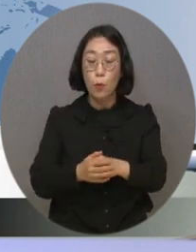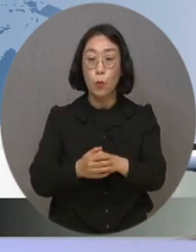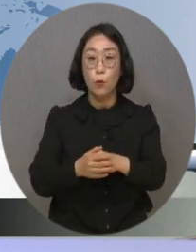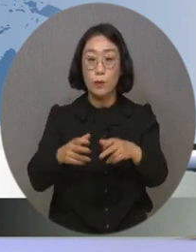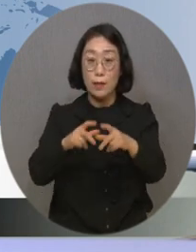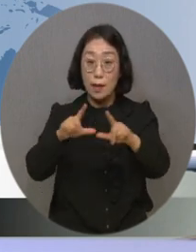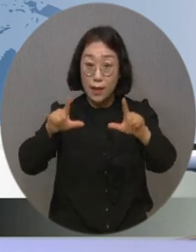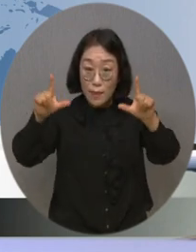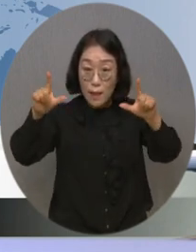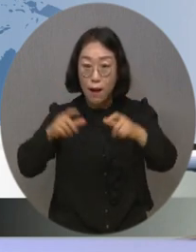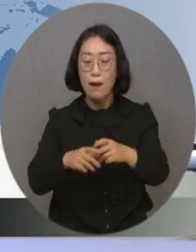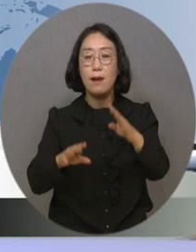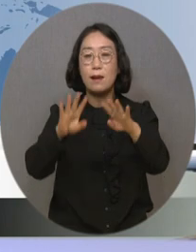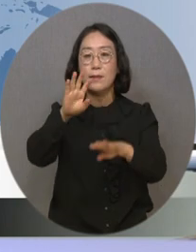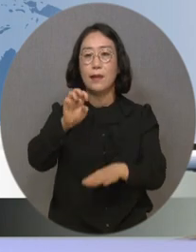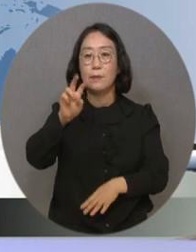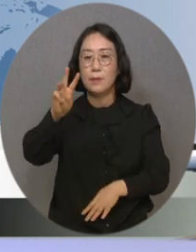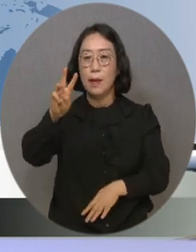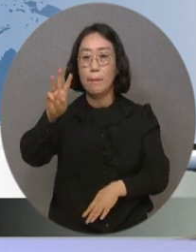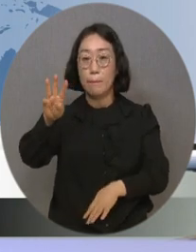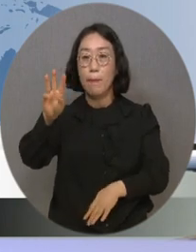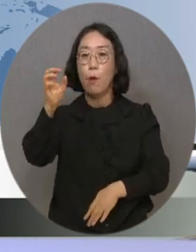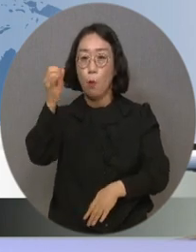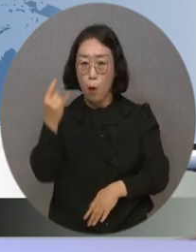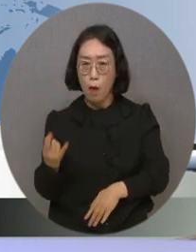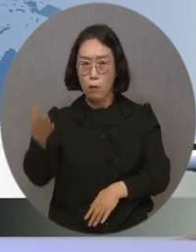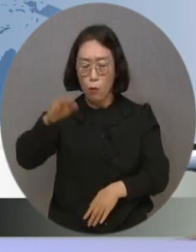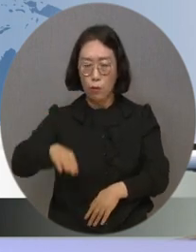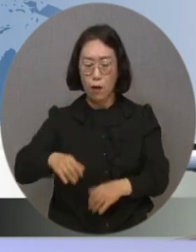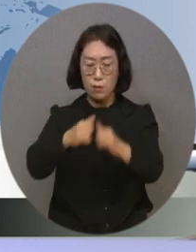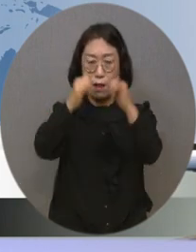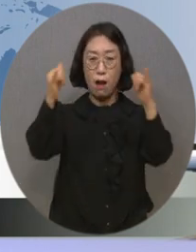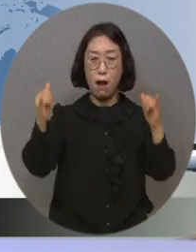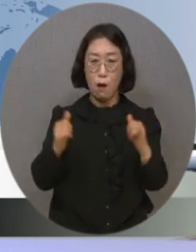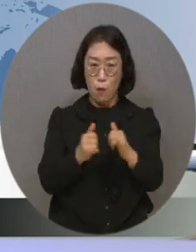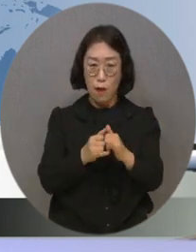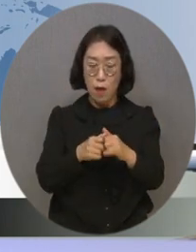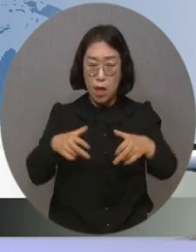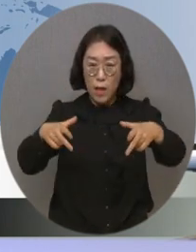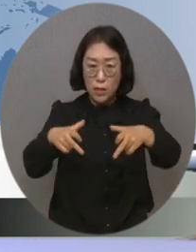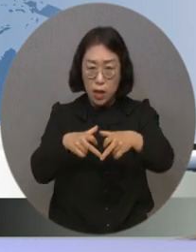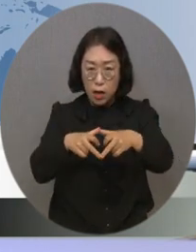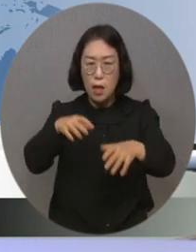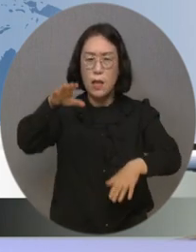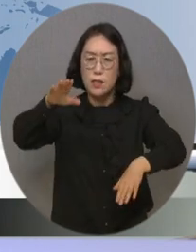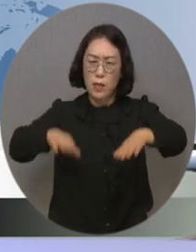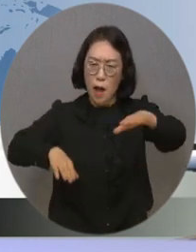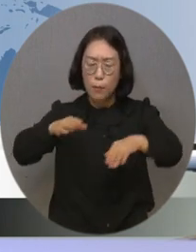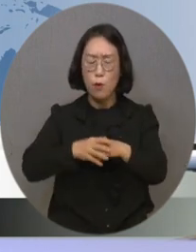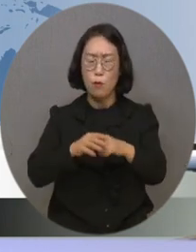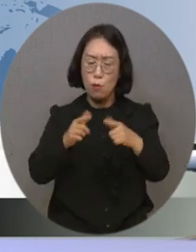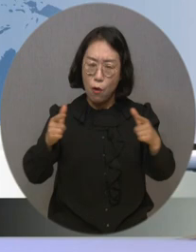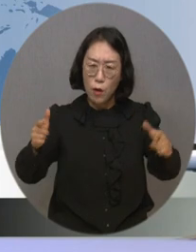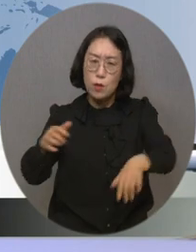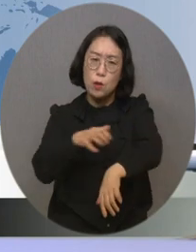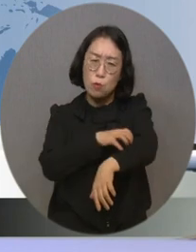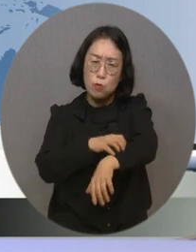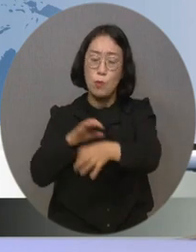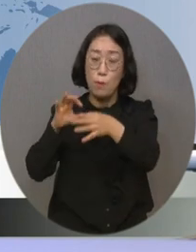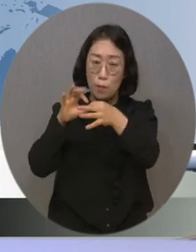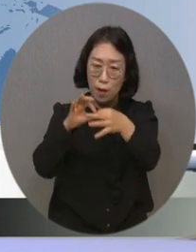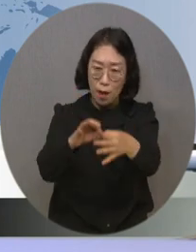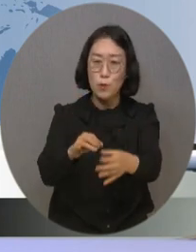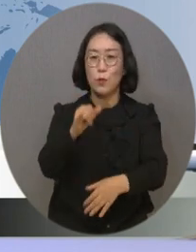43회째를 맞았습니다. 그러나 아직까지도 우리 사회는 장애를 이유로 차별과 편견에 맞서야 하는 불편함을 가지고